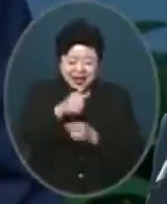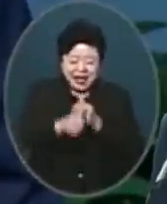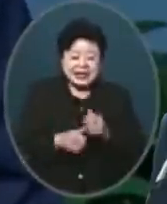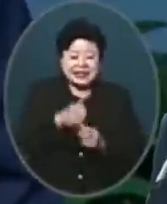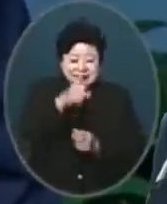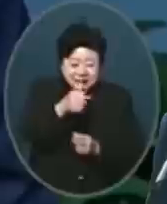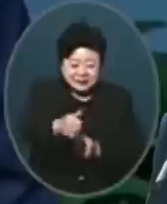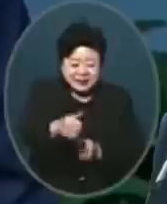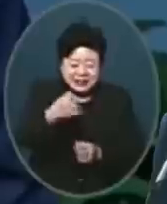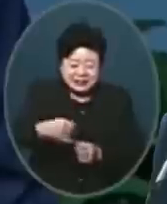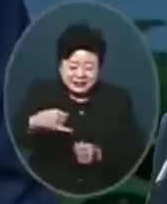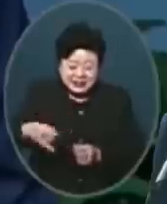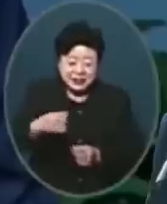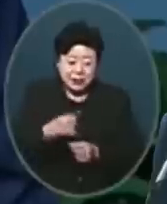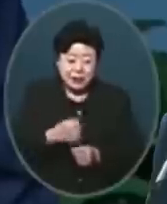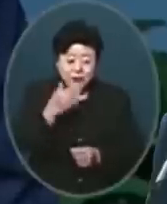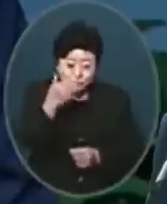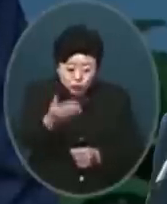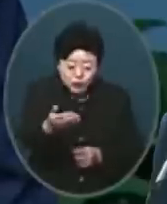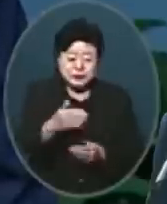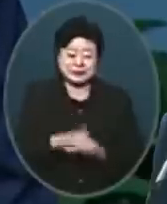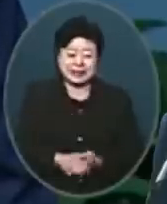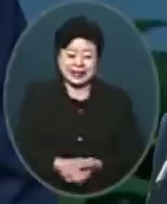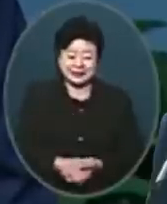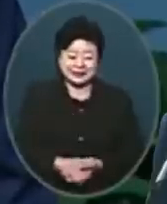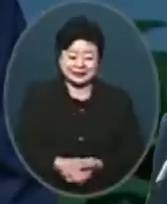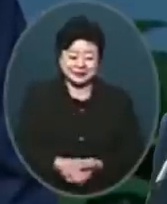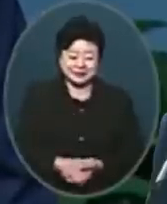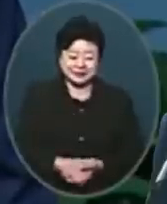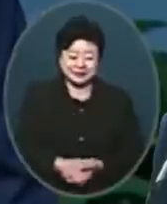하나님의 자녀가 되게 만들어주신 것입니다.